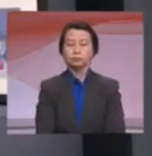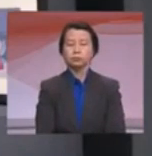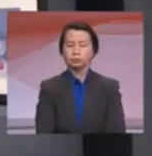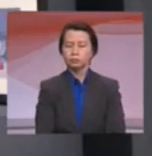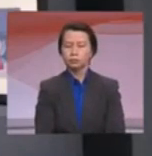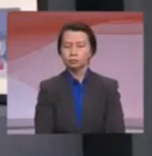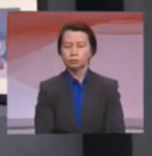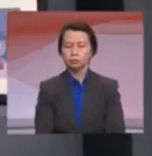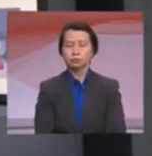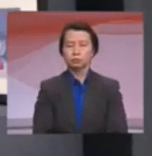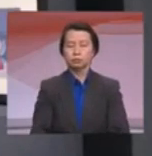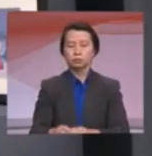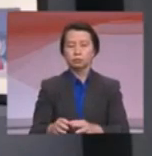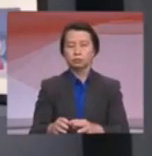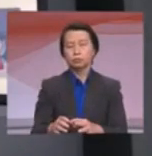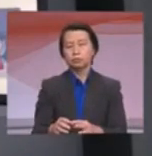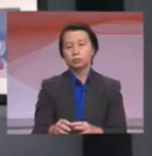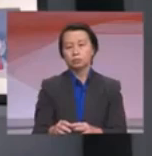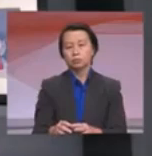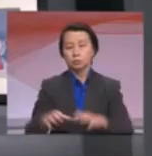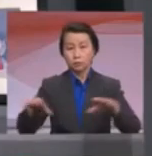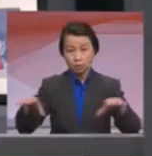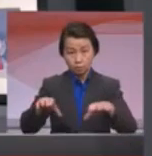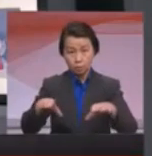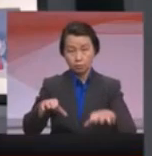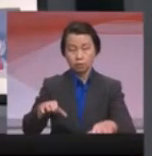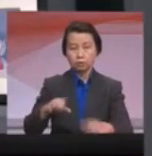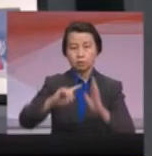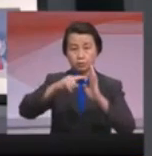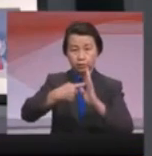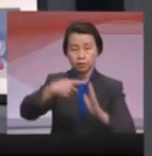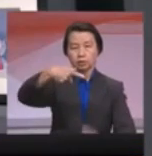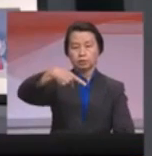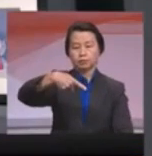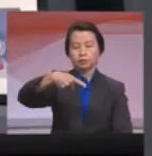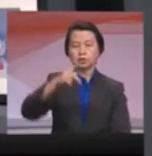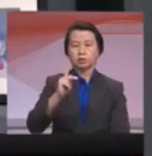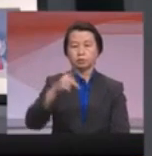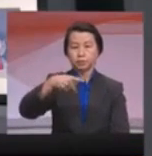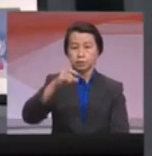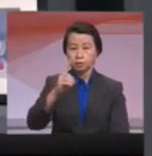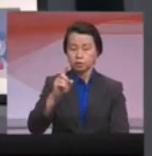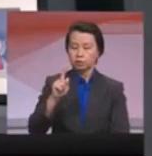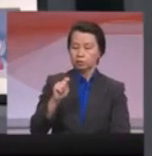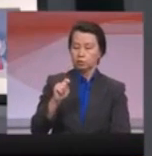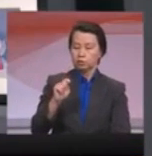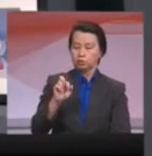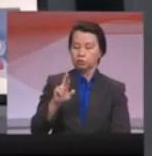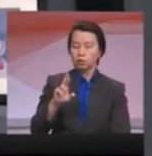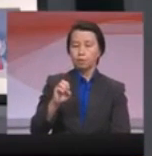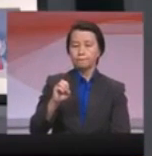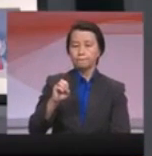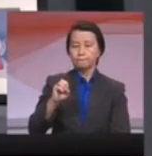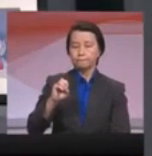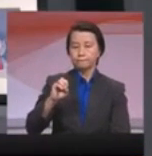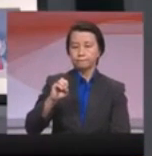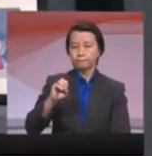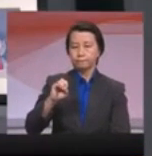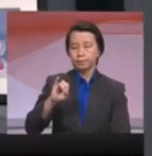Walaupun pelaksanaan PKPD ini dilaksanakan di Tropicana, ianya hanya